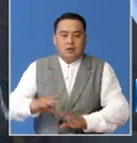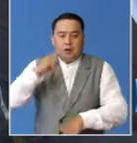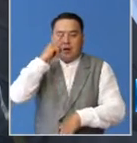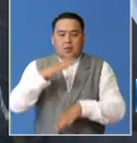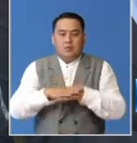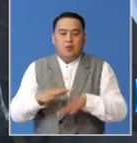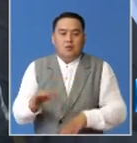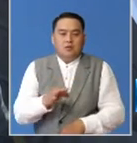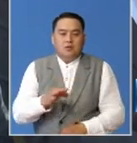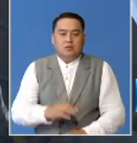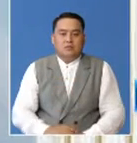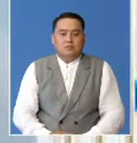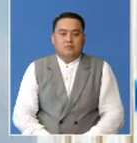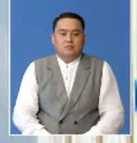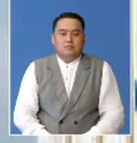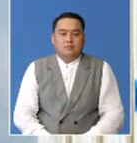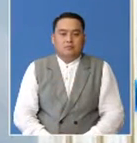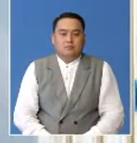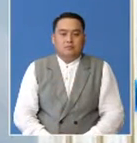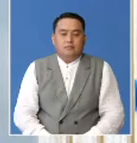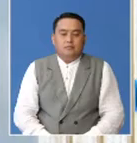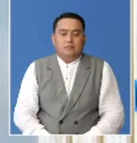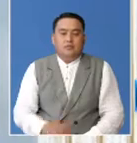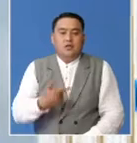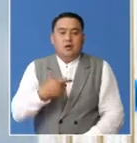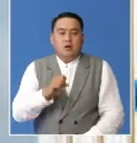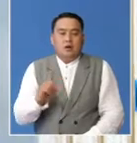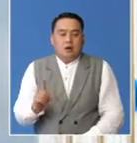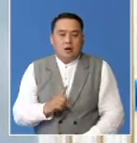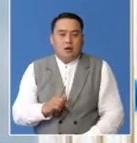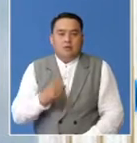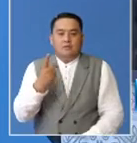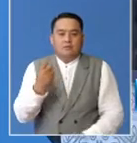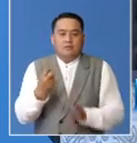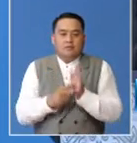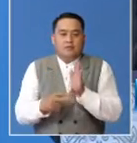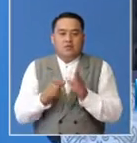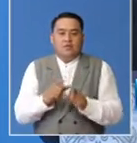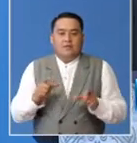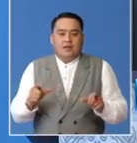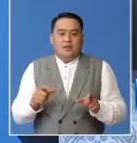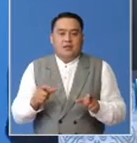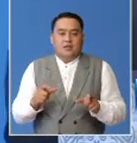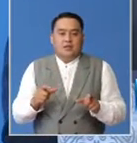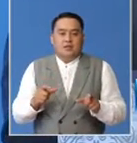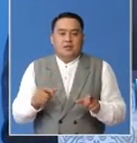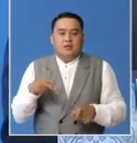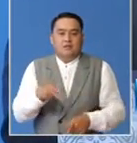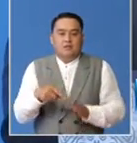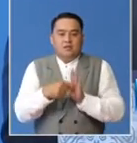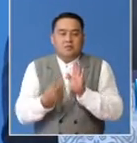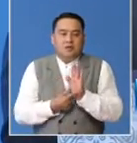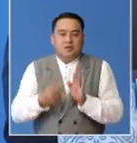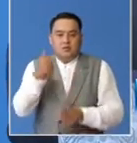акима области. Доступ к природному газу имеет 718 тысяч человек. В 2017